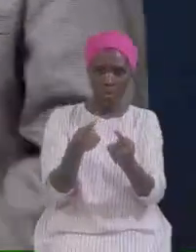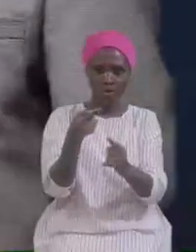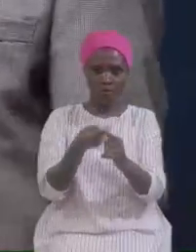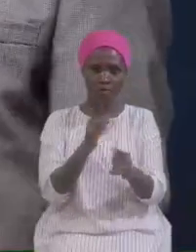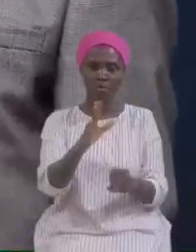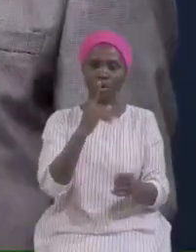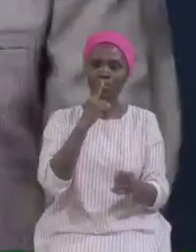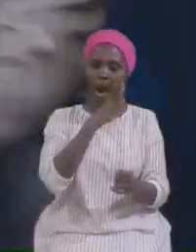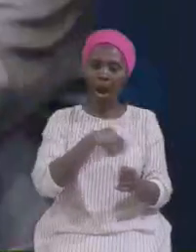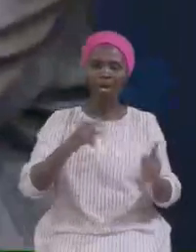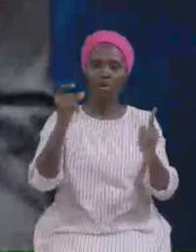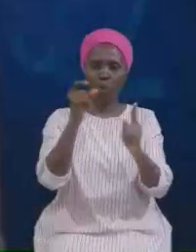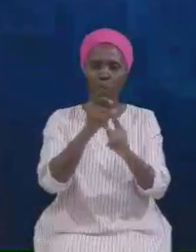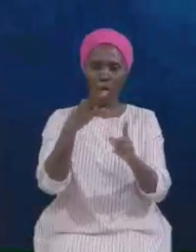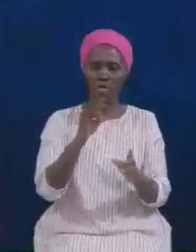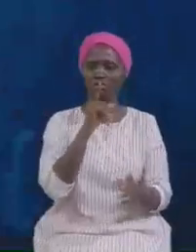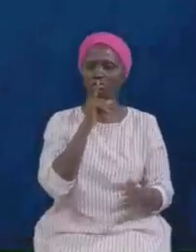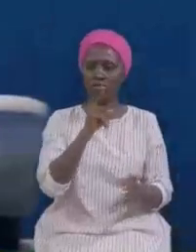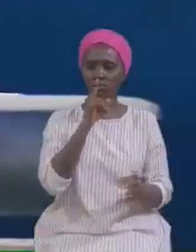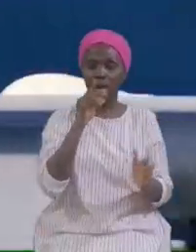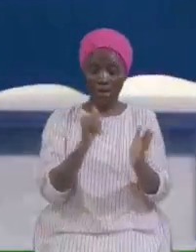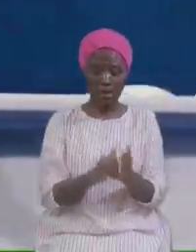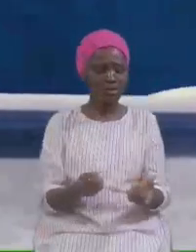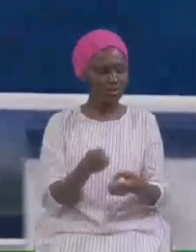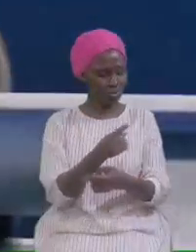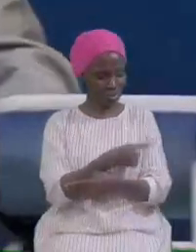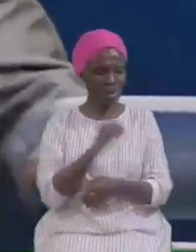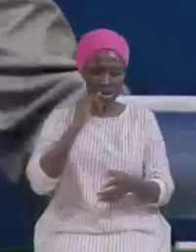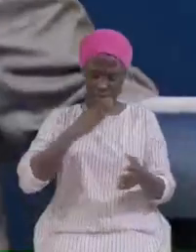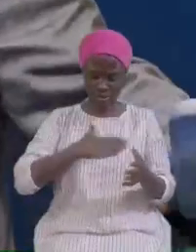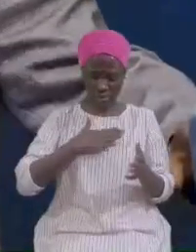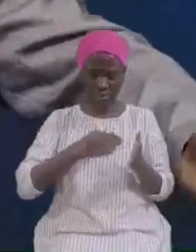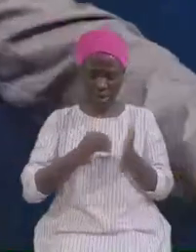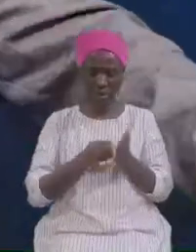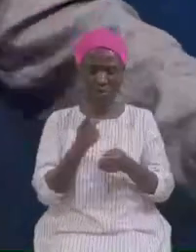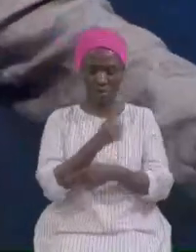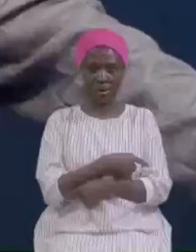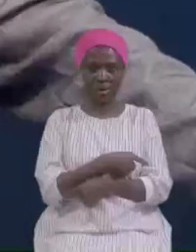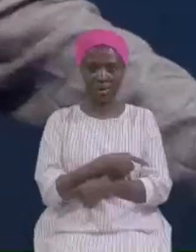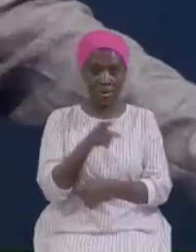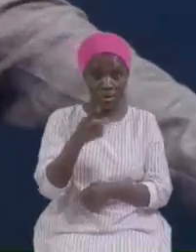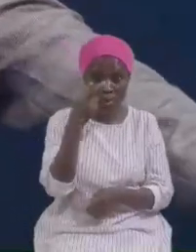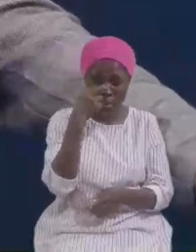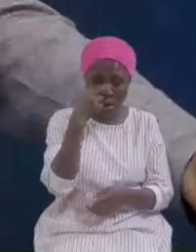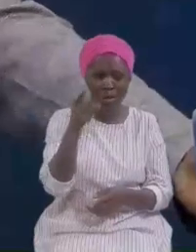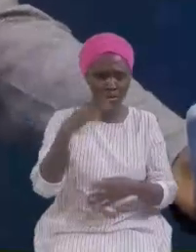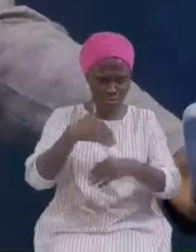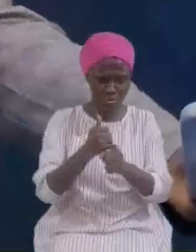de ta bouche, la parole d'assurance. Aujourd'hui, c'est ton jour. Est-ce que tu es aveugle?